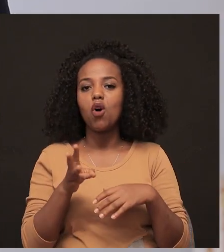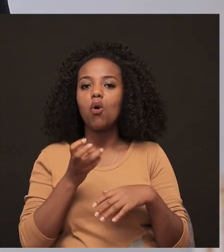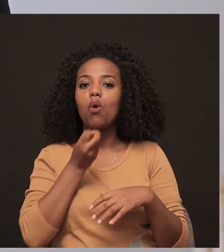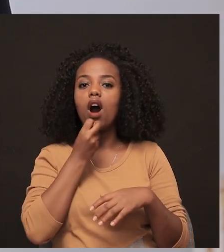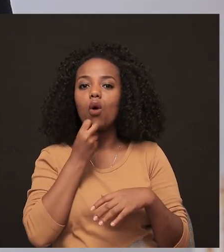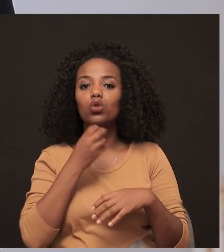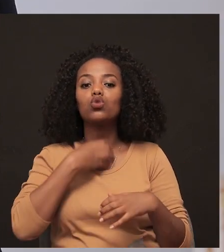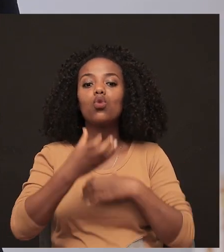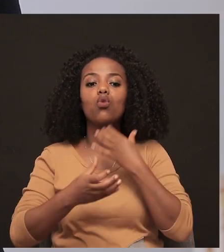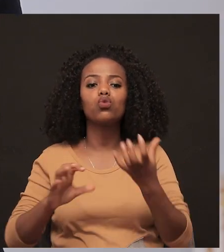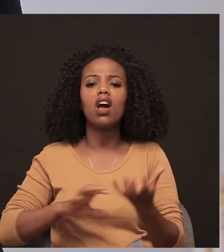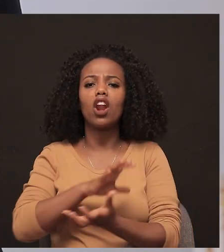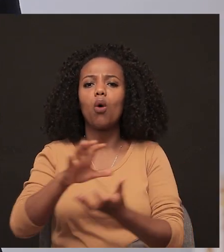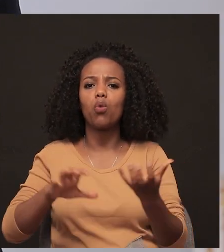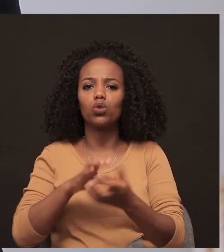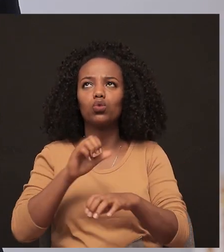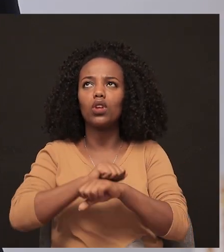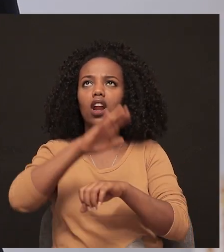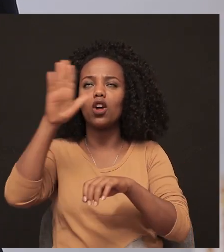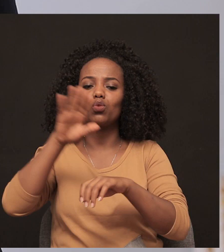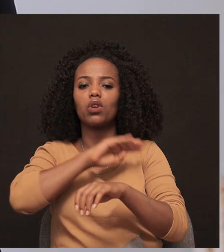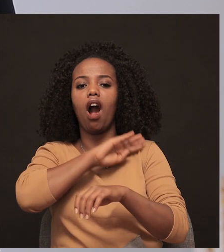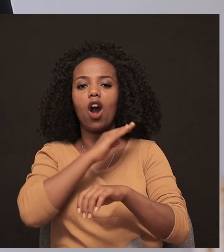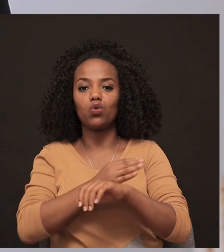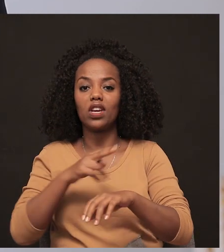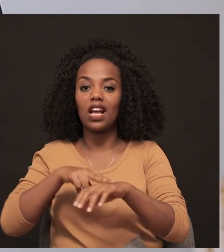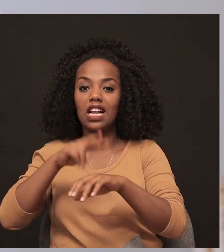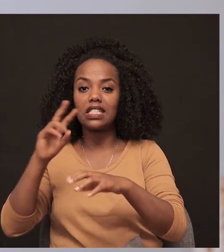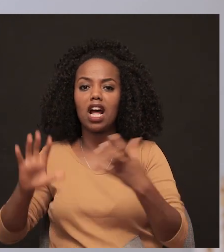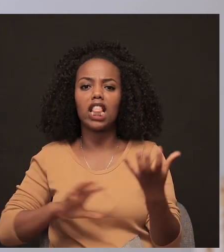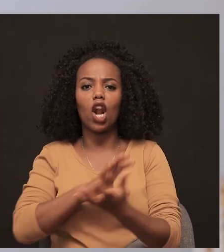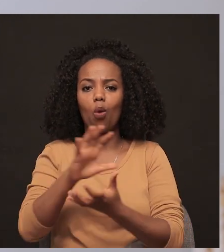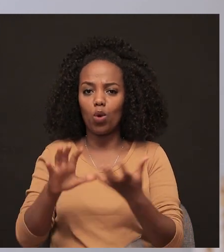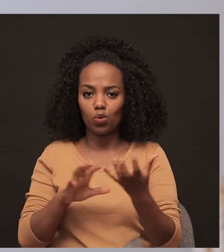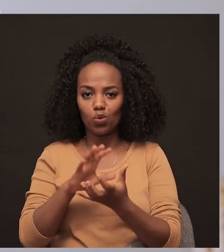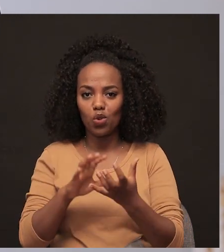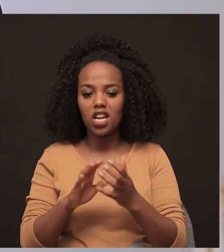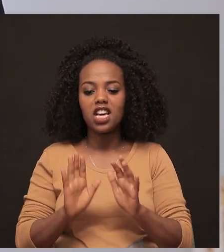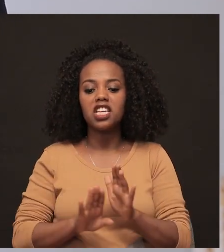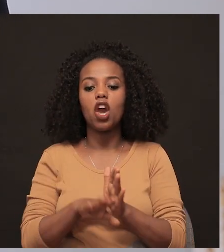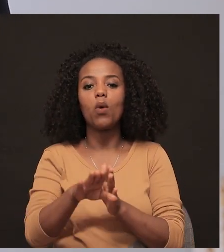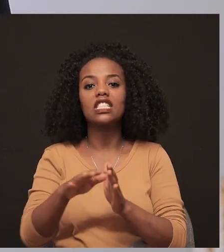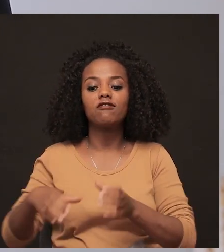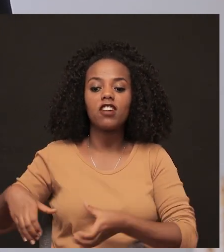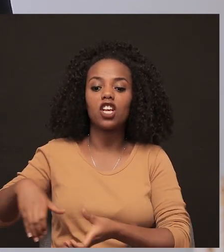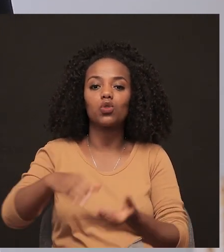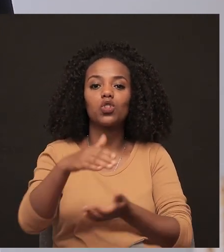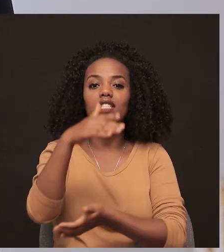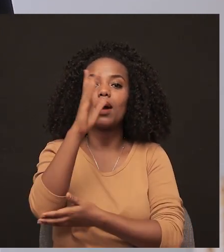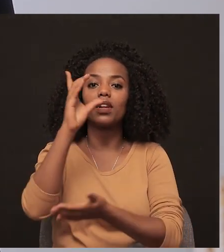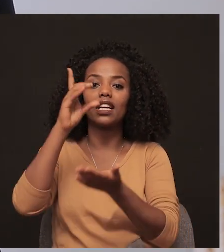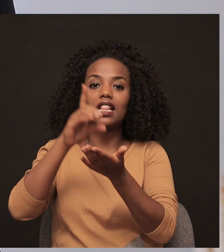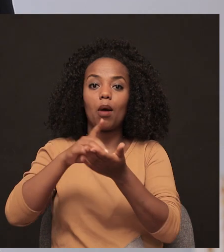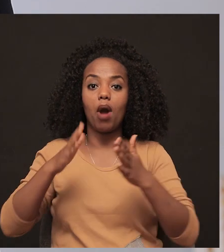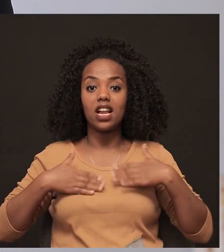ጮሁ ተናወጡም፣ ተራሮችም ከኃይሉ የተነሳ ተናወጡ። የወንዝ ፈሳሾች የእግዚአብሔርን ከተማ